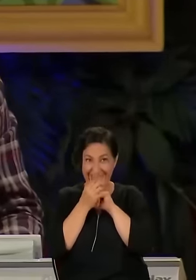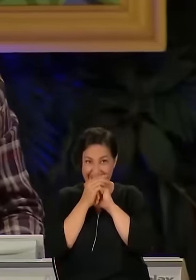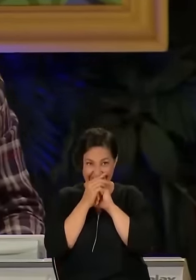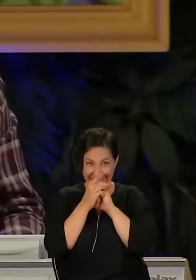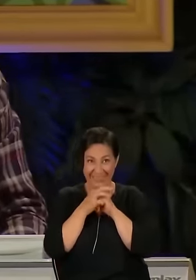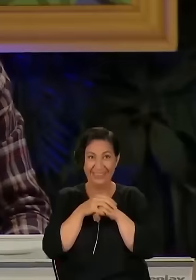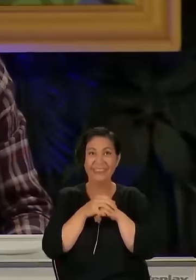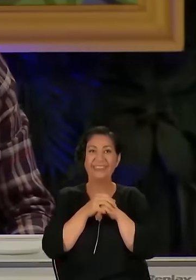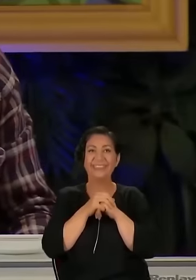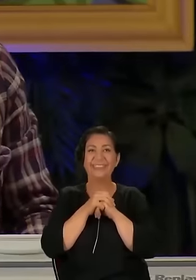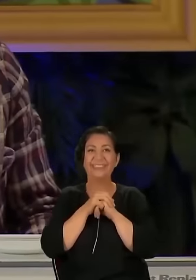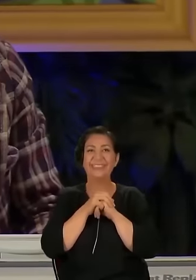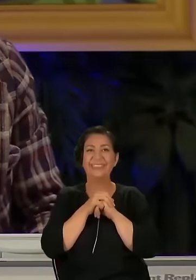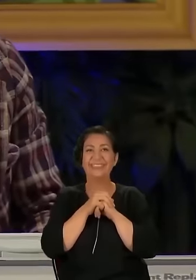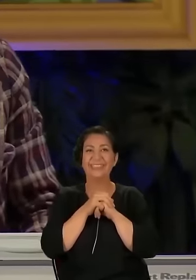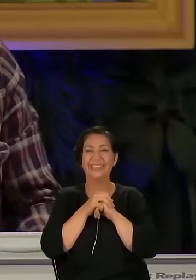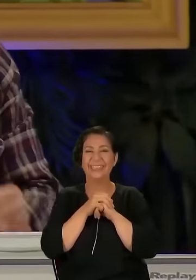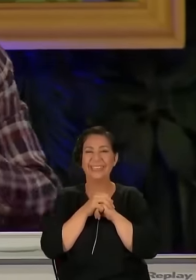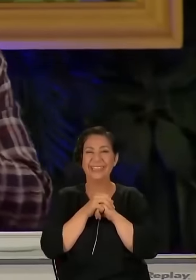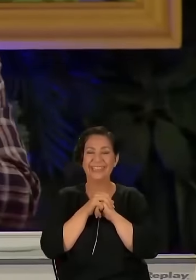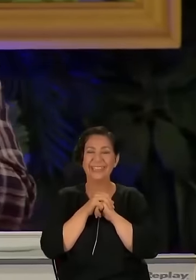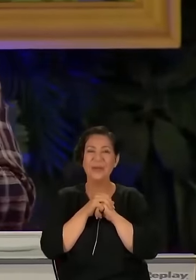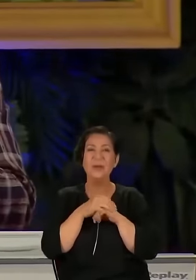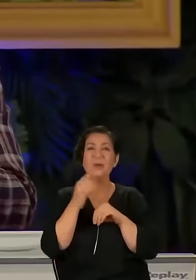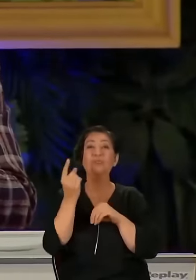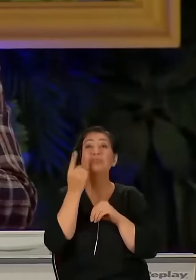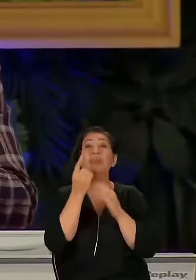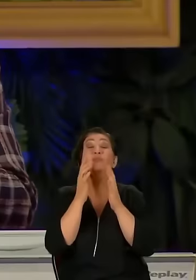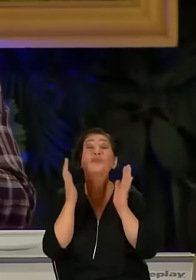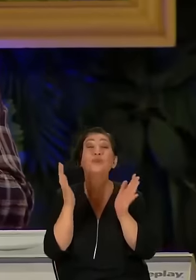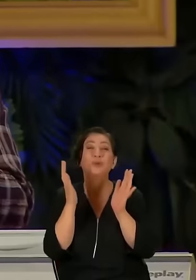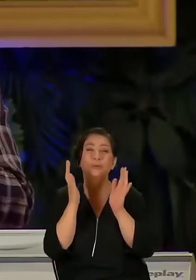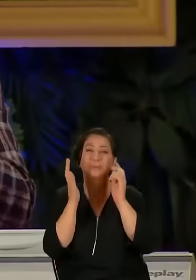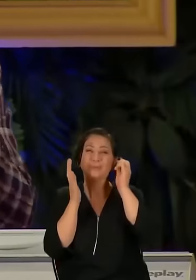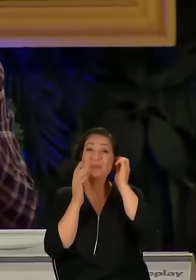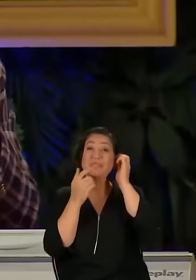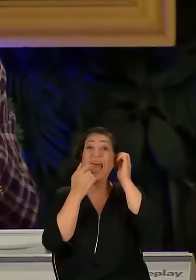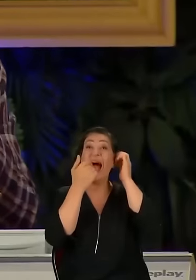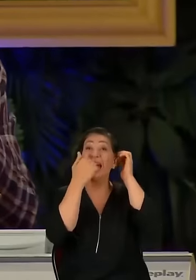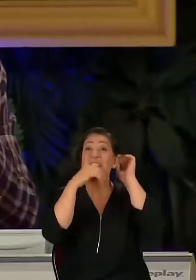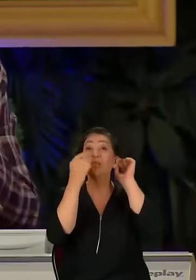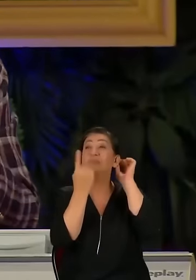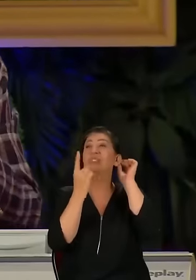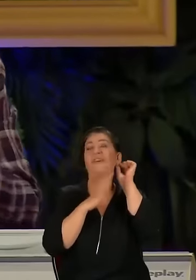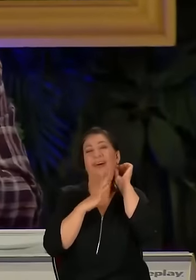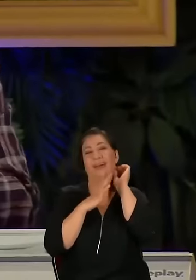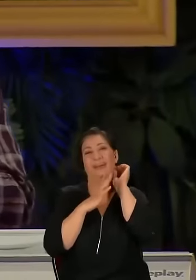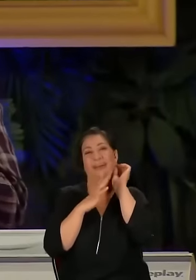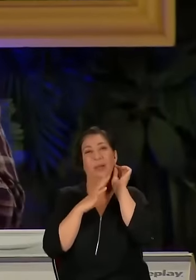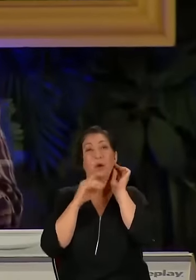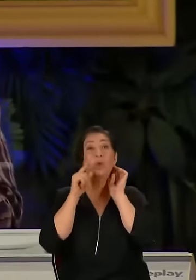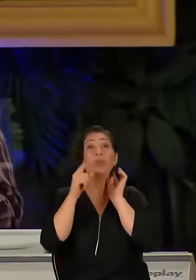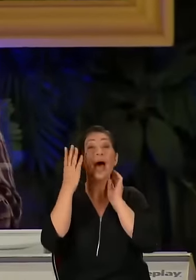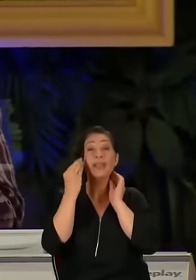Ten ten ten! Bir şey büyük. Ağzında bir şey var.